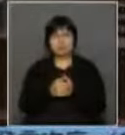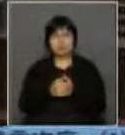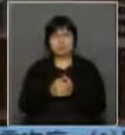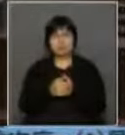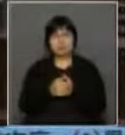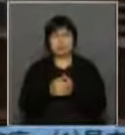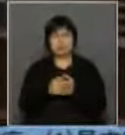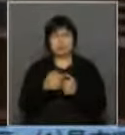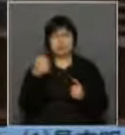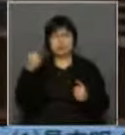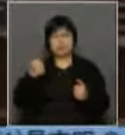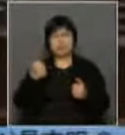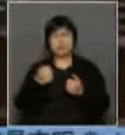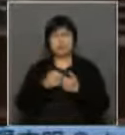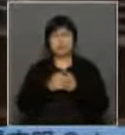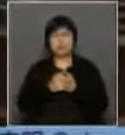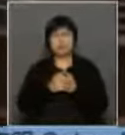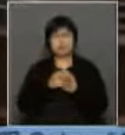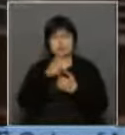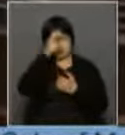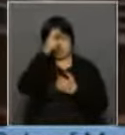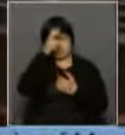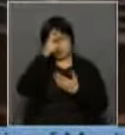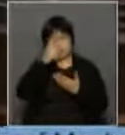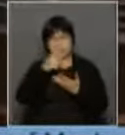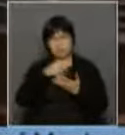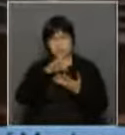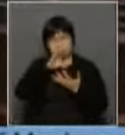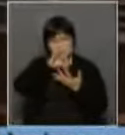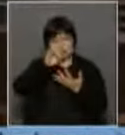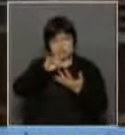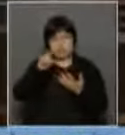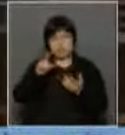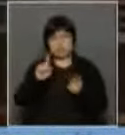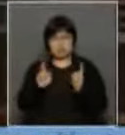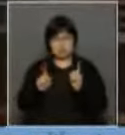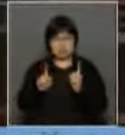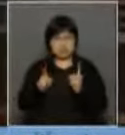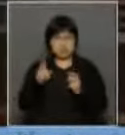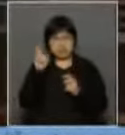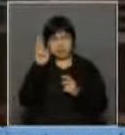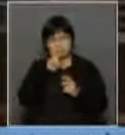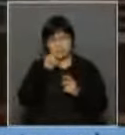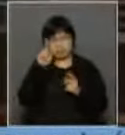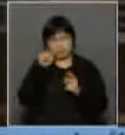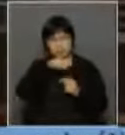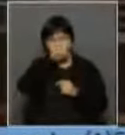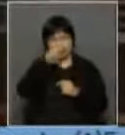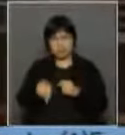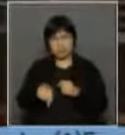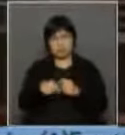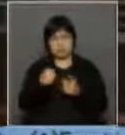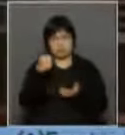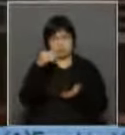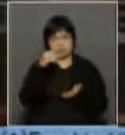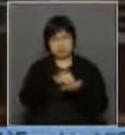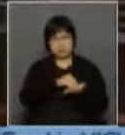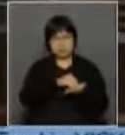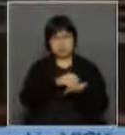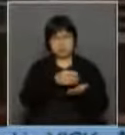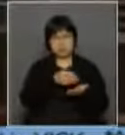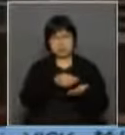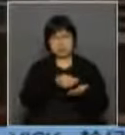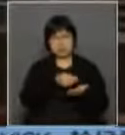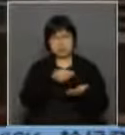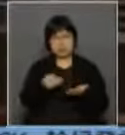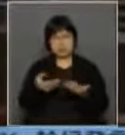主席，政府咧唔知係選擇啊，定還是係錯誤地咧，就將嗰個決定咧就喺